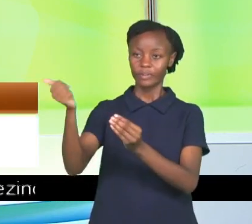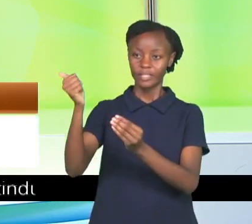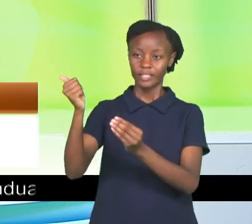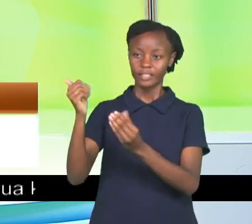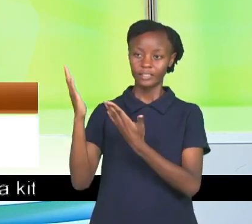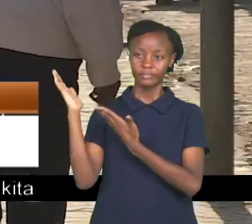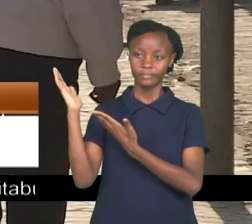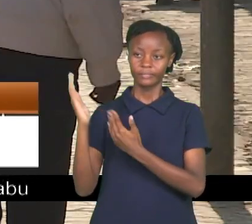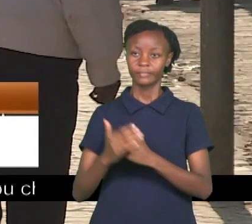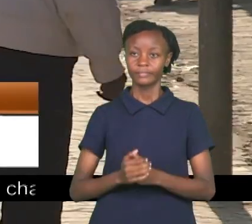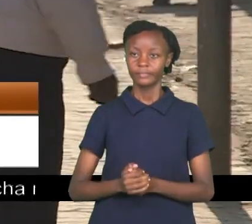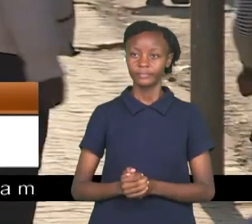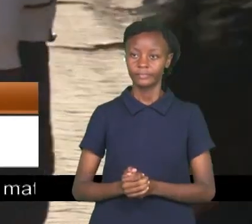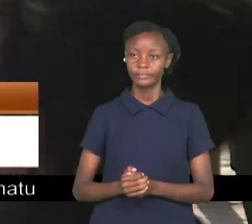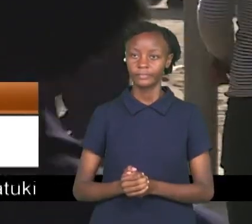Tazama.